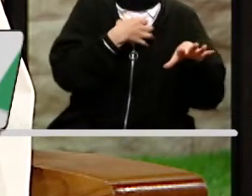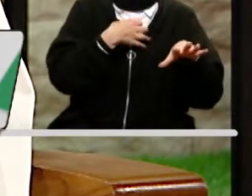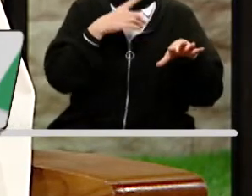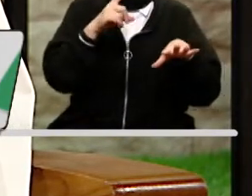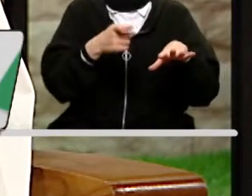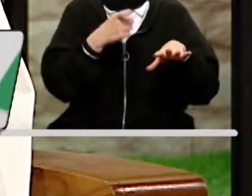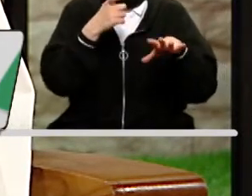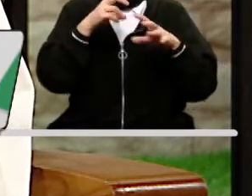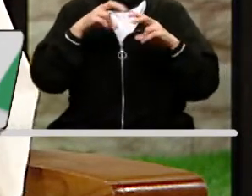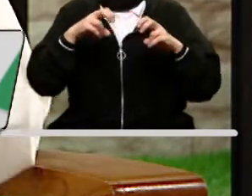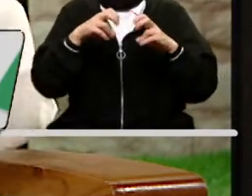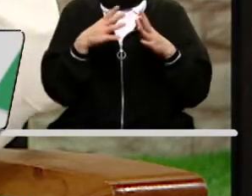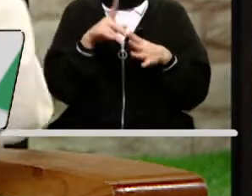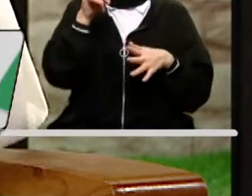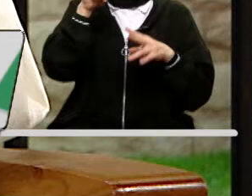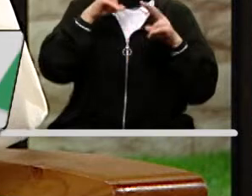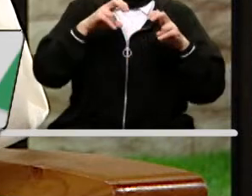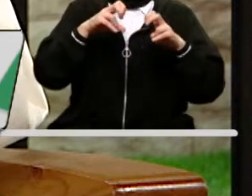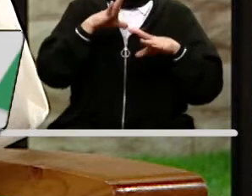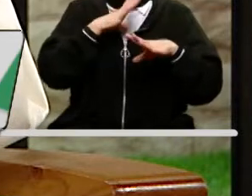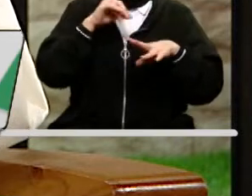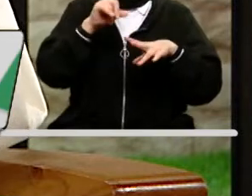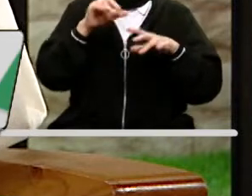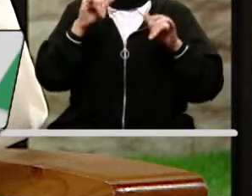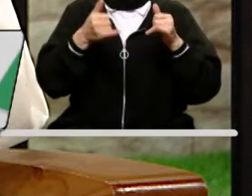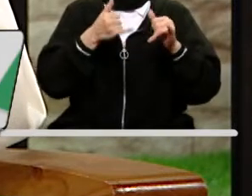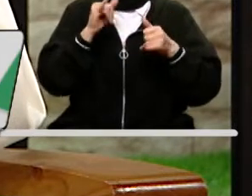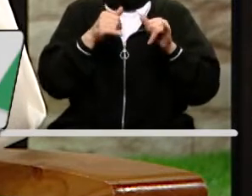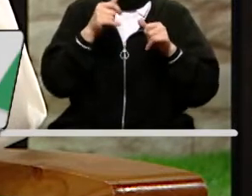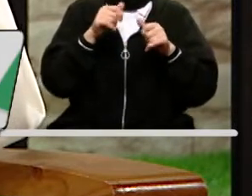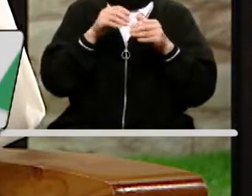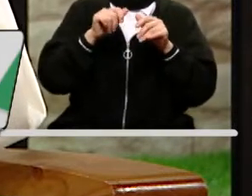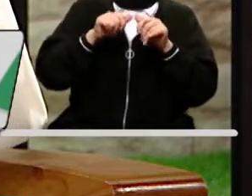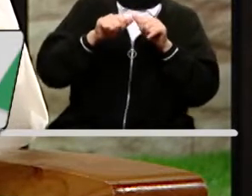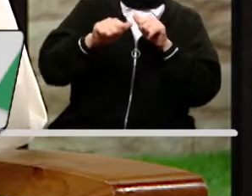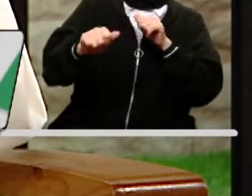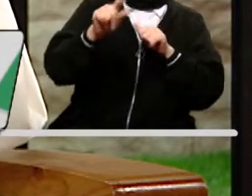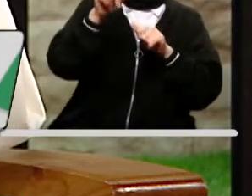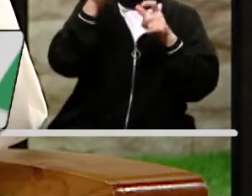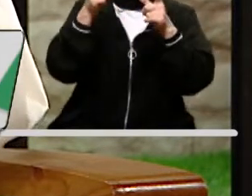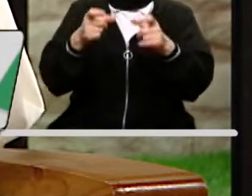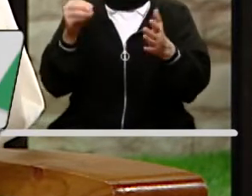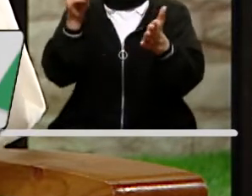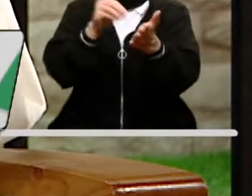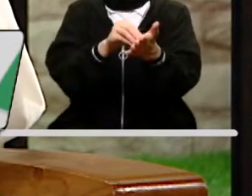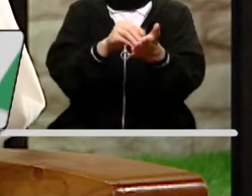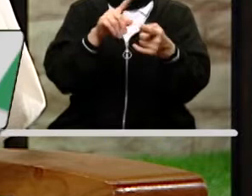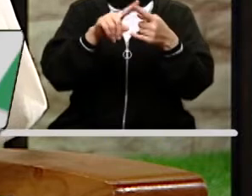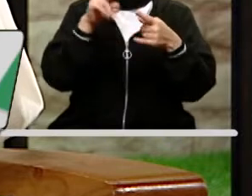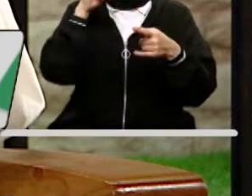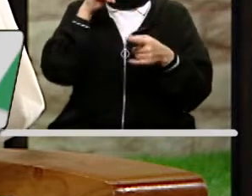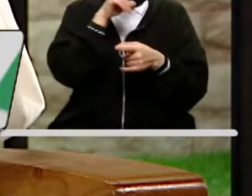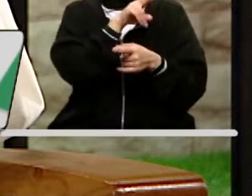dışı araştırması. Bir oyuncağı uzak bir yere koymuşlar. Ve gözlemci